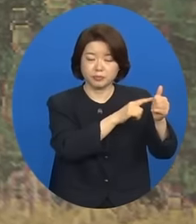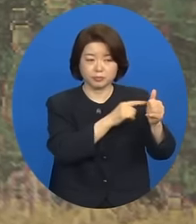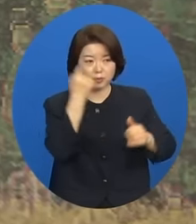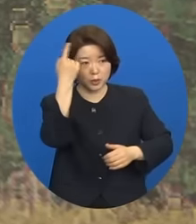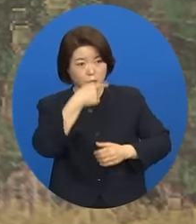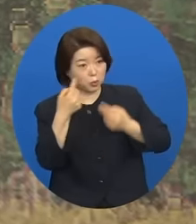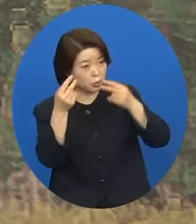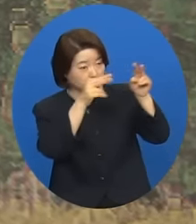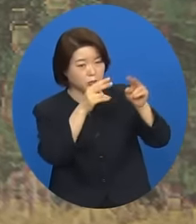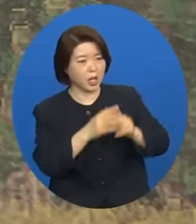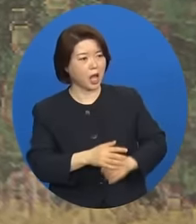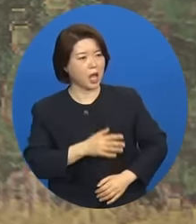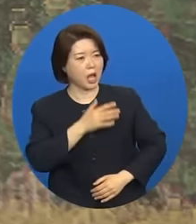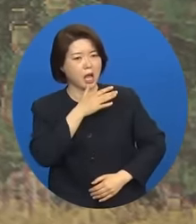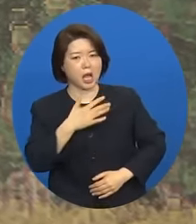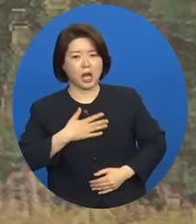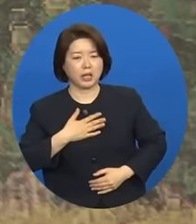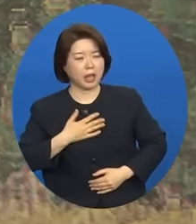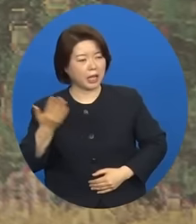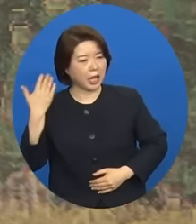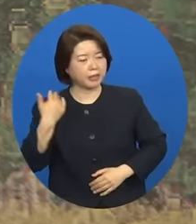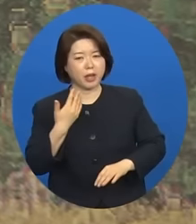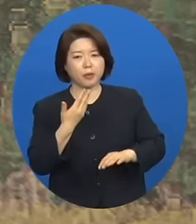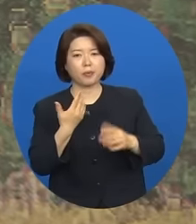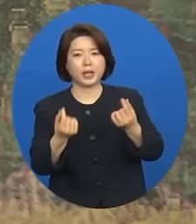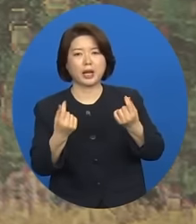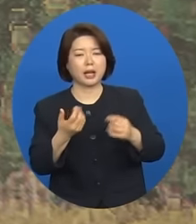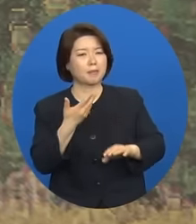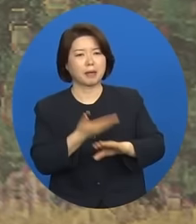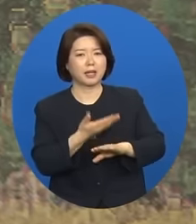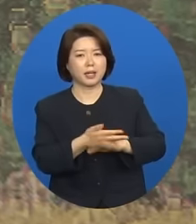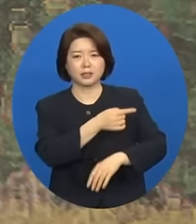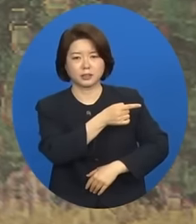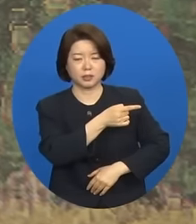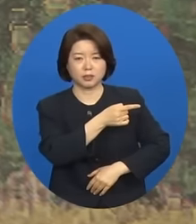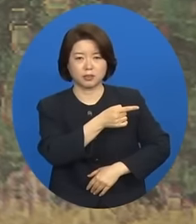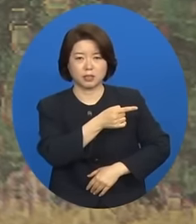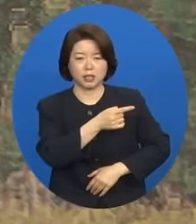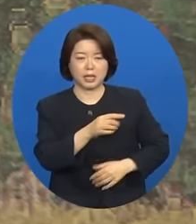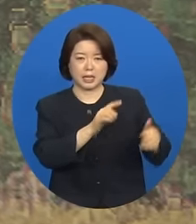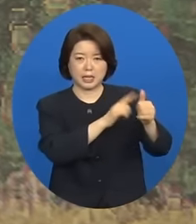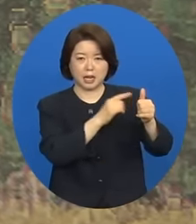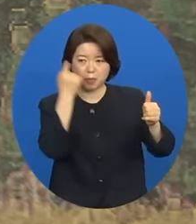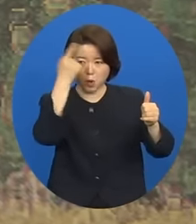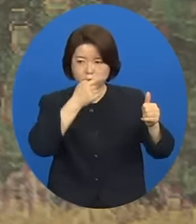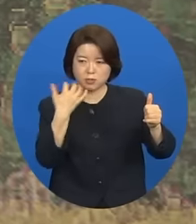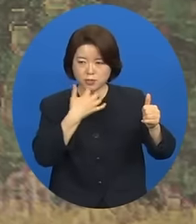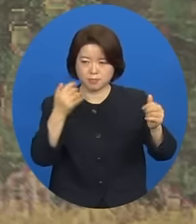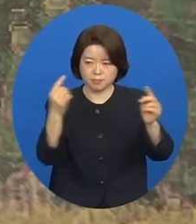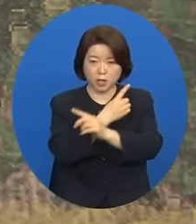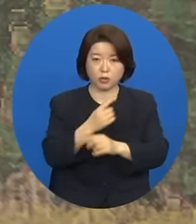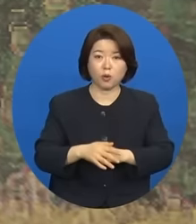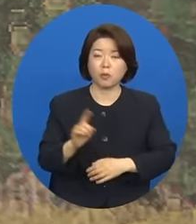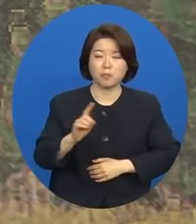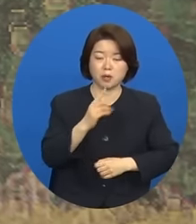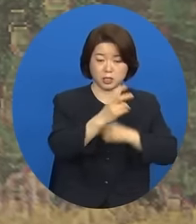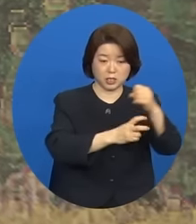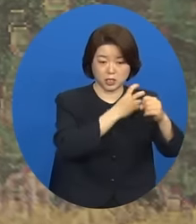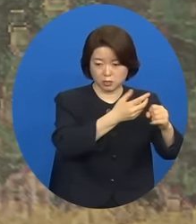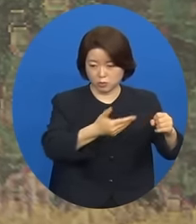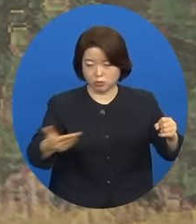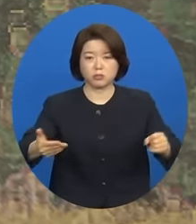본즉 자기에게 대하여 전과 같지 아니하더라. 라반의 안색이 바뀔 때가 있었어요. 그것이 바로 이제 20년이 지난